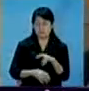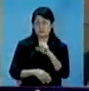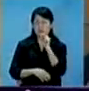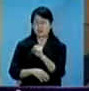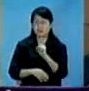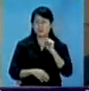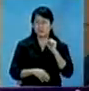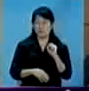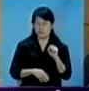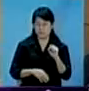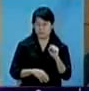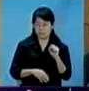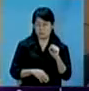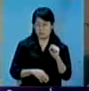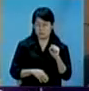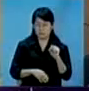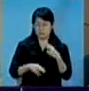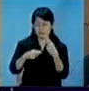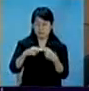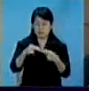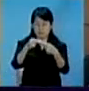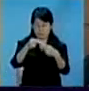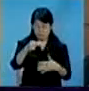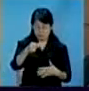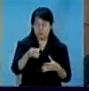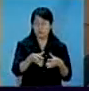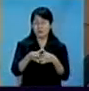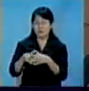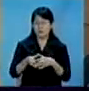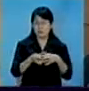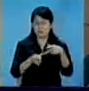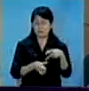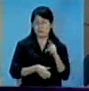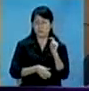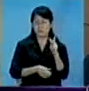าผู้แทนราษฎรในระบบสัดส่วนพรรคเพื่อไทย